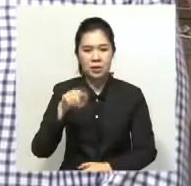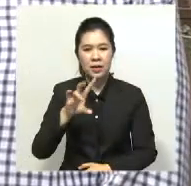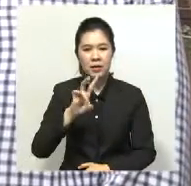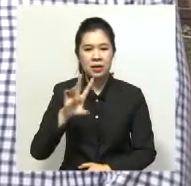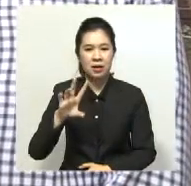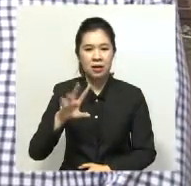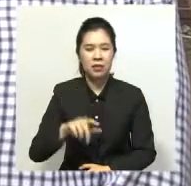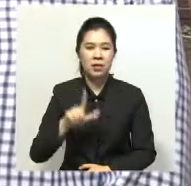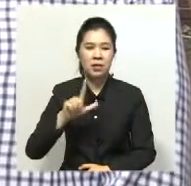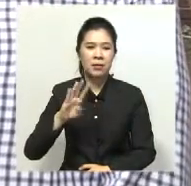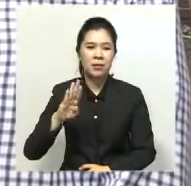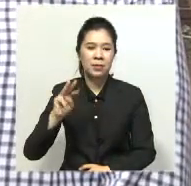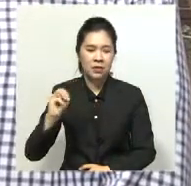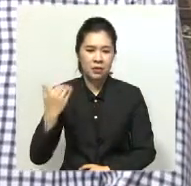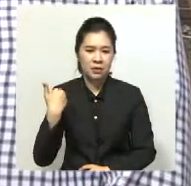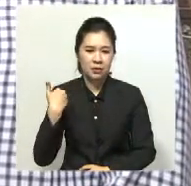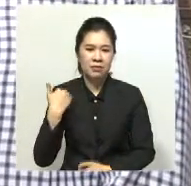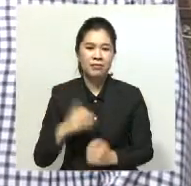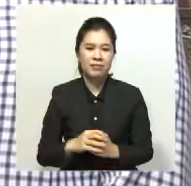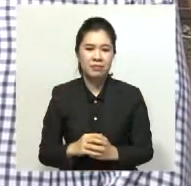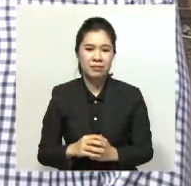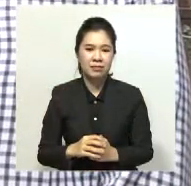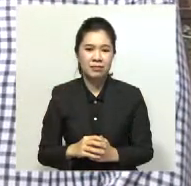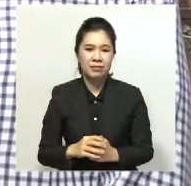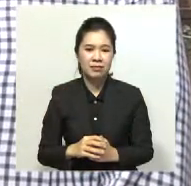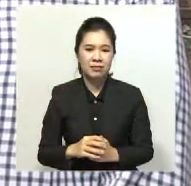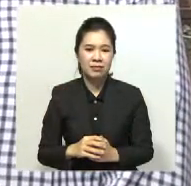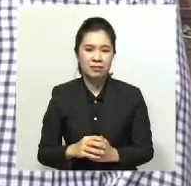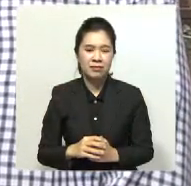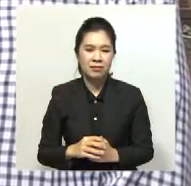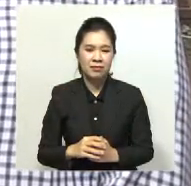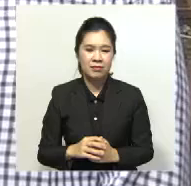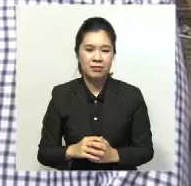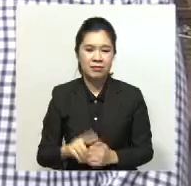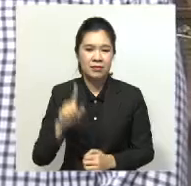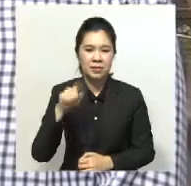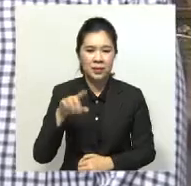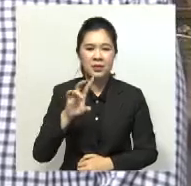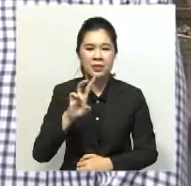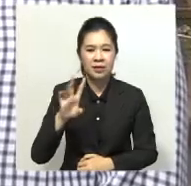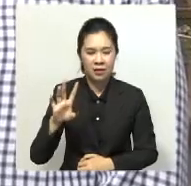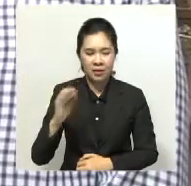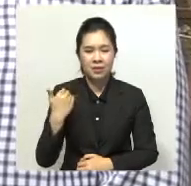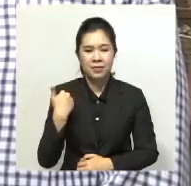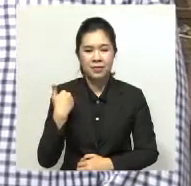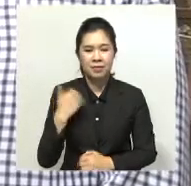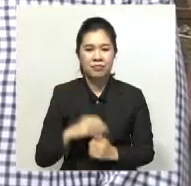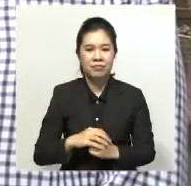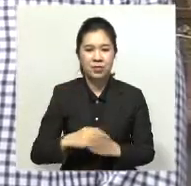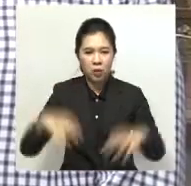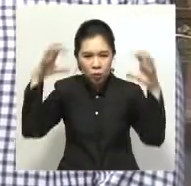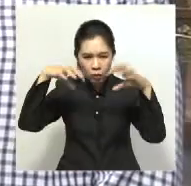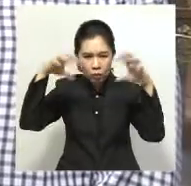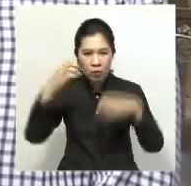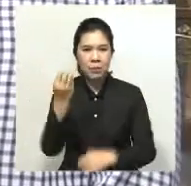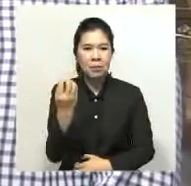ก์มิลกว่ามิลลิเมตร 1,700 เศษมิลลิเมตรนะซึ่งก็เป็นการตกมากที่